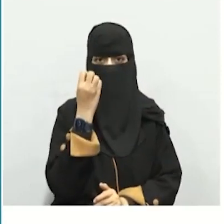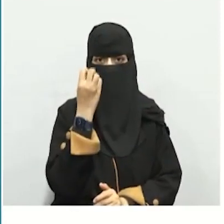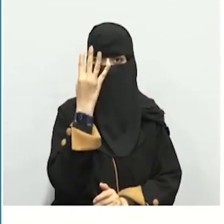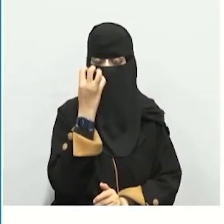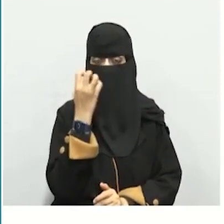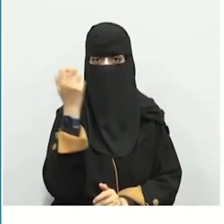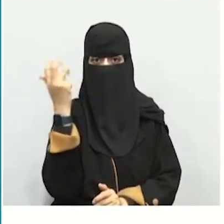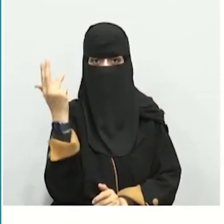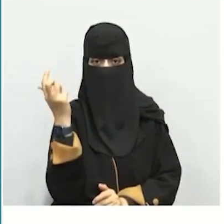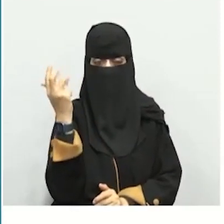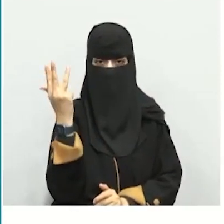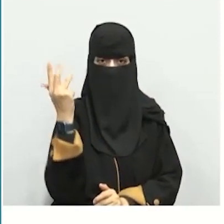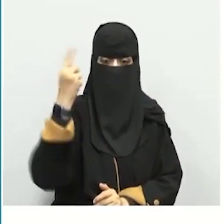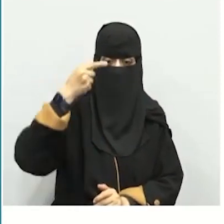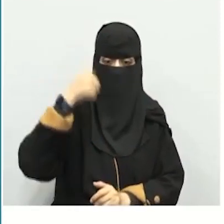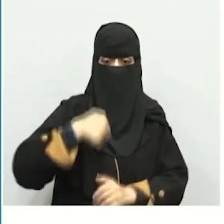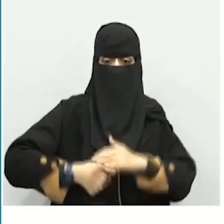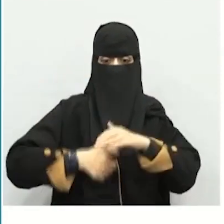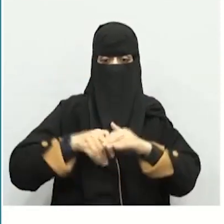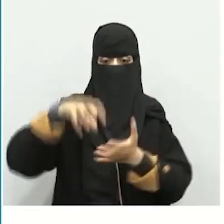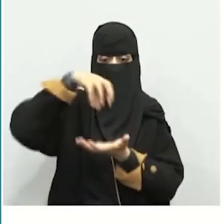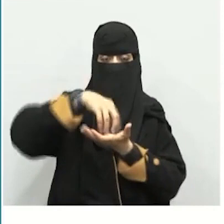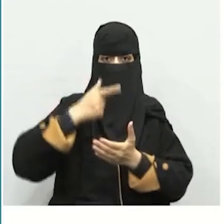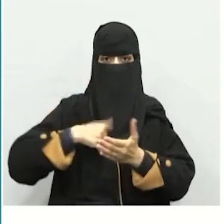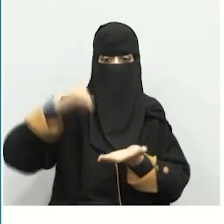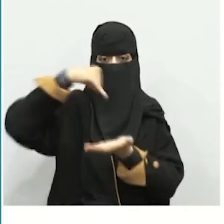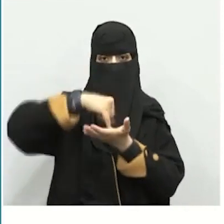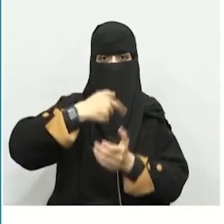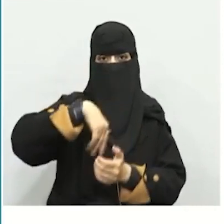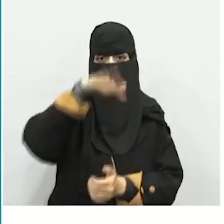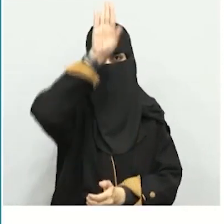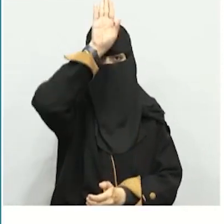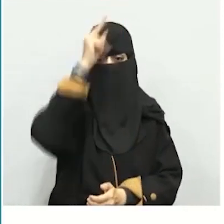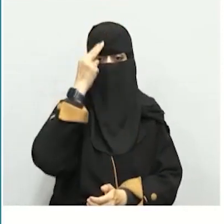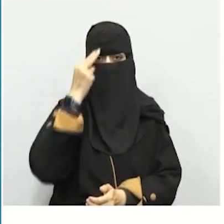1419 إنشاء مركز الملك عبد العزيز التاريخي بالرياض.